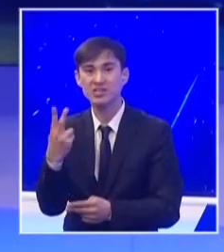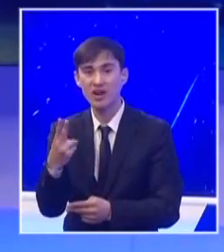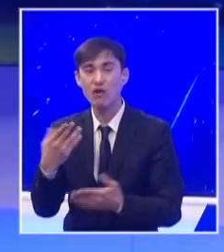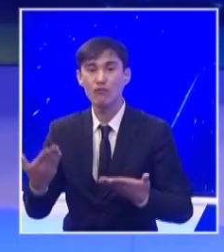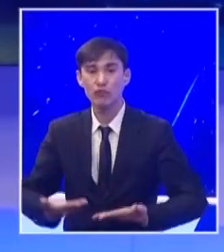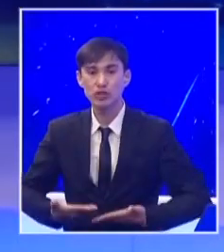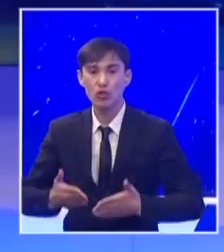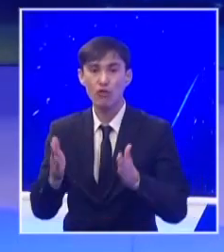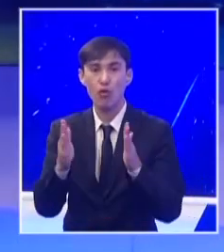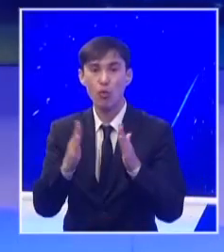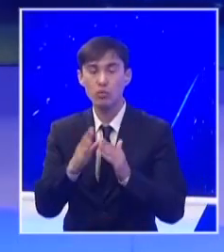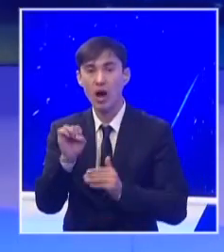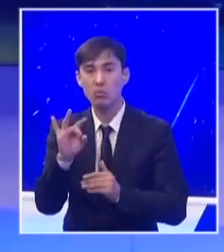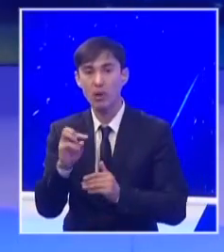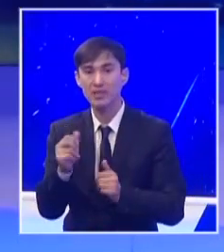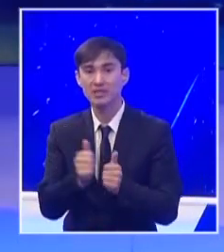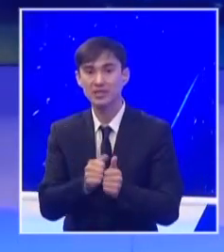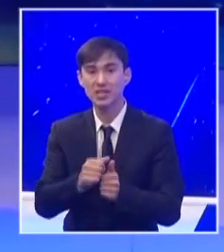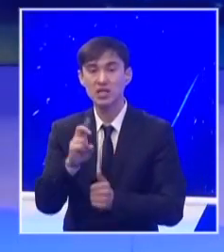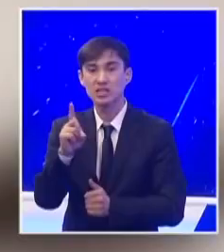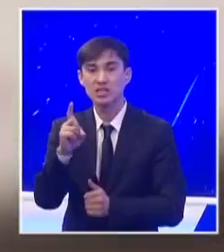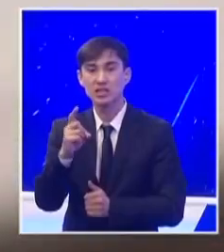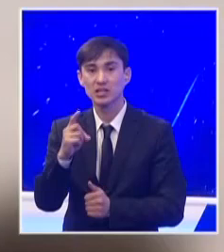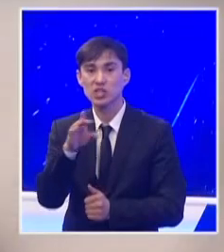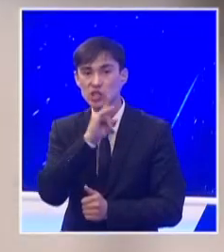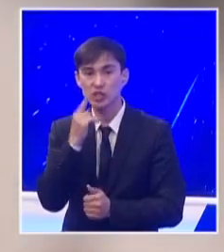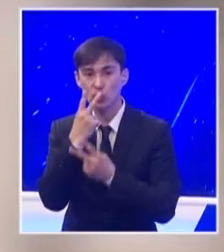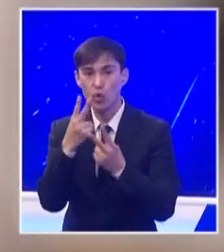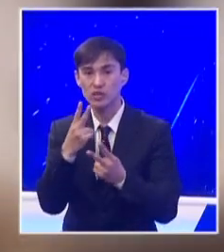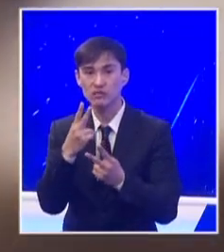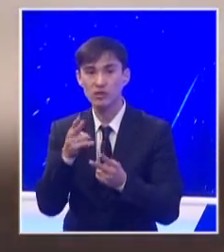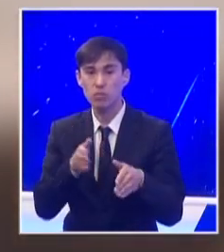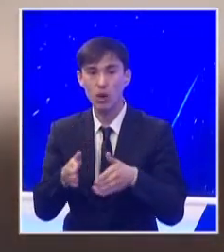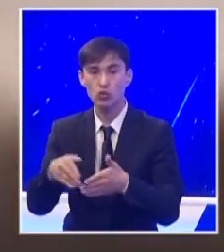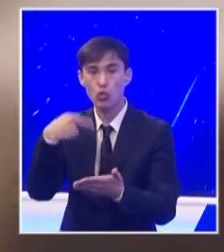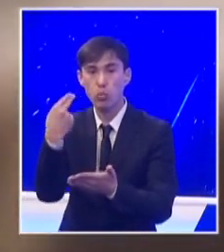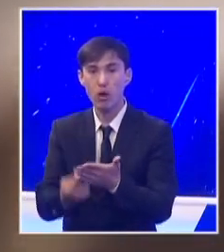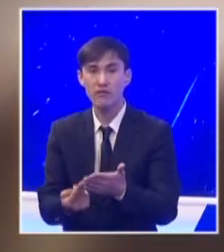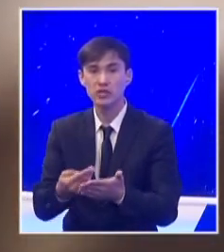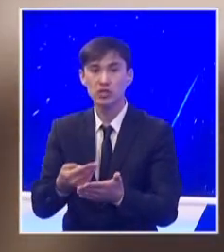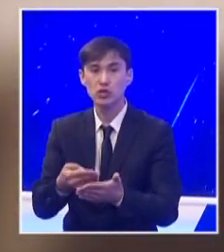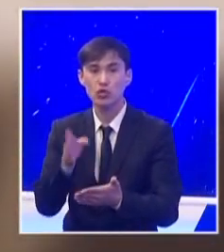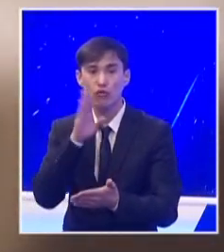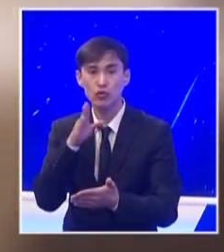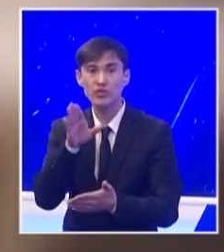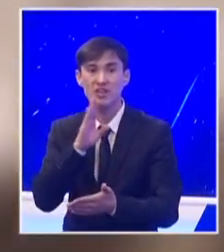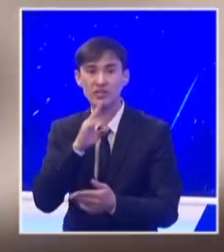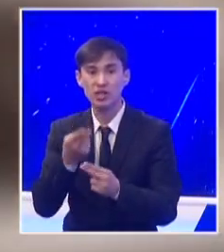жилого комплекса «Арбат», передает закон КИЗ. На видео женщина указывает прохожим на упавшую в талую воду